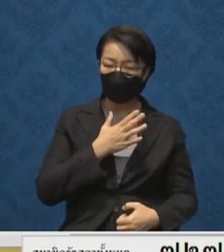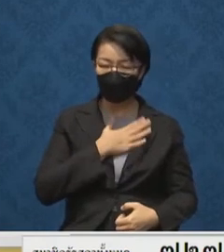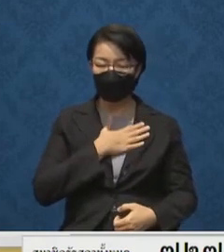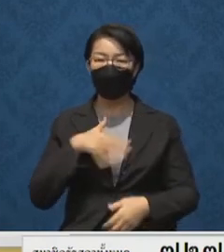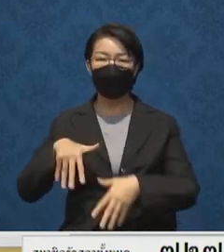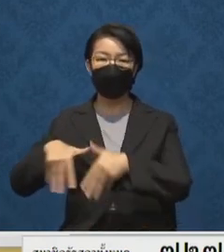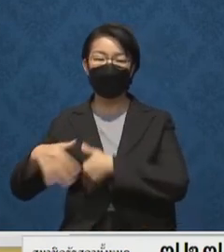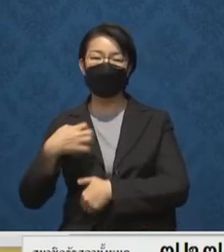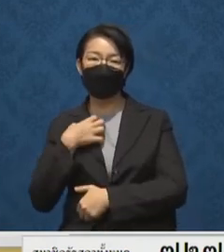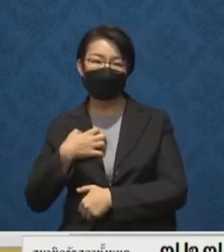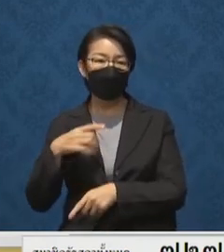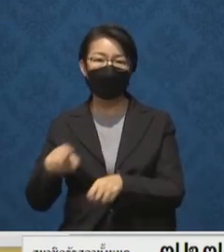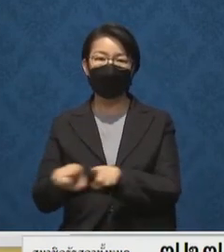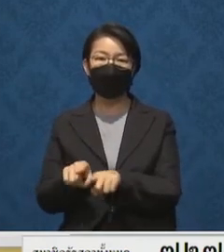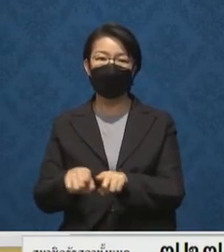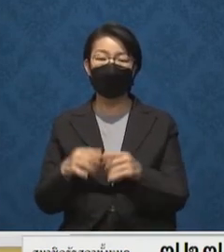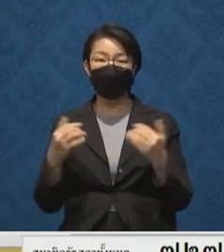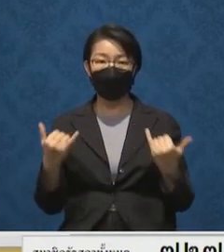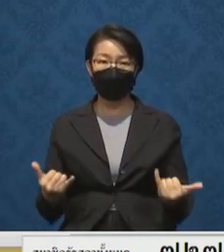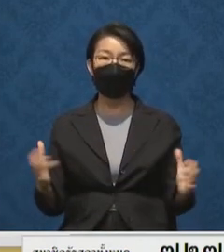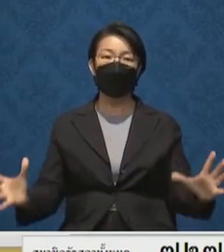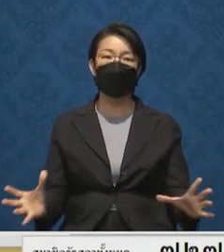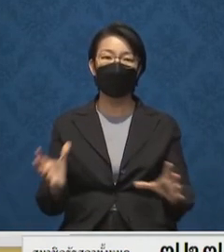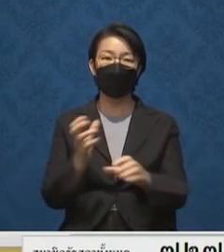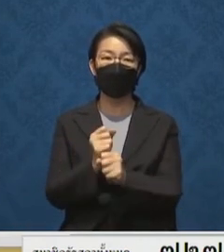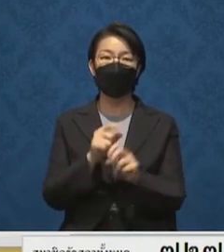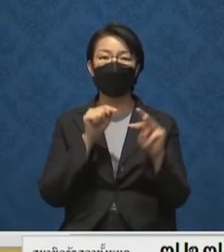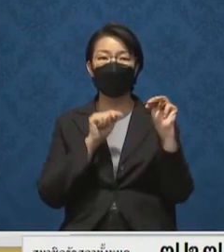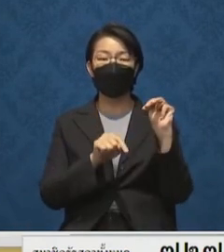ต